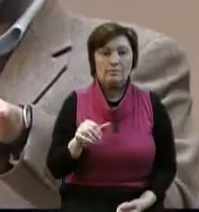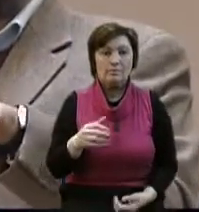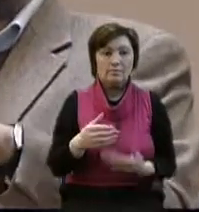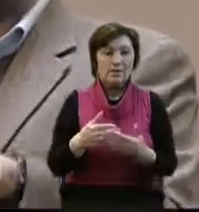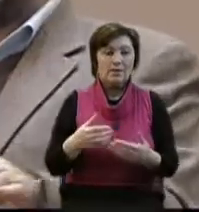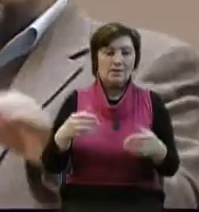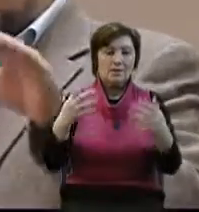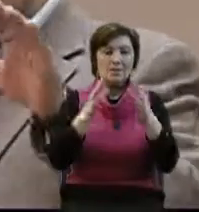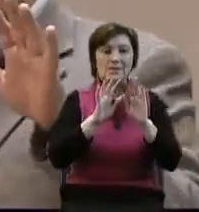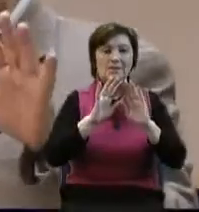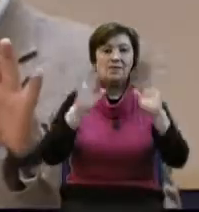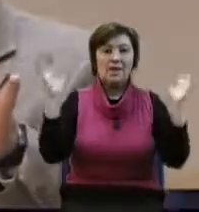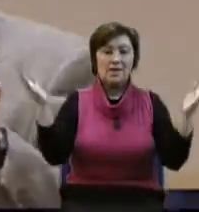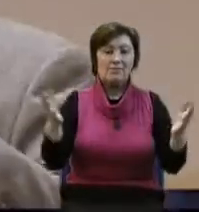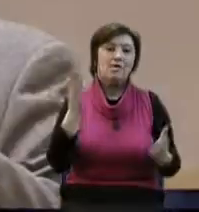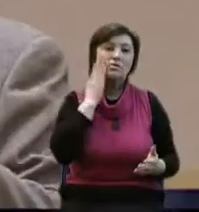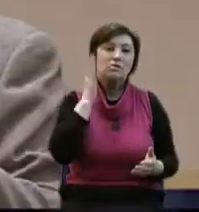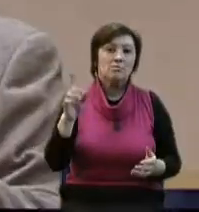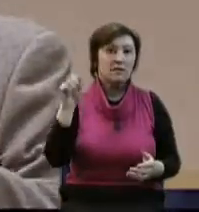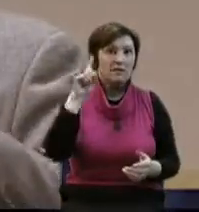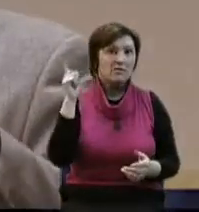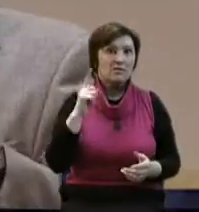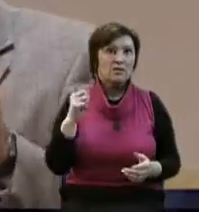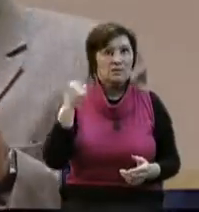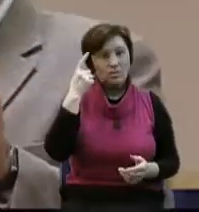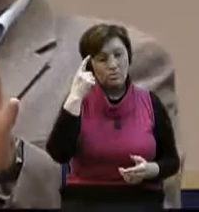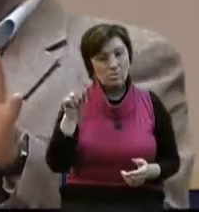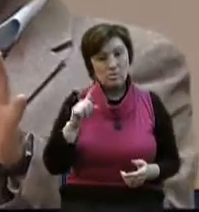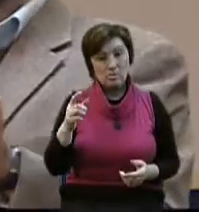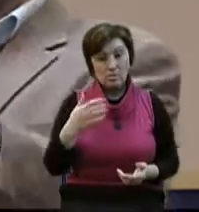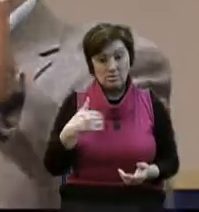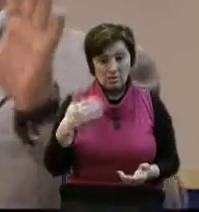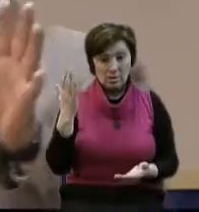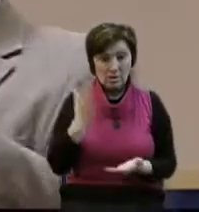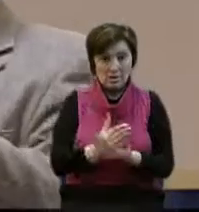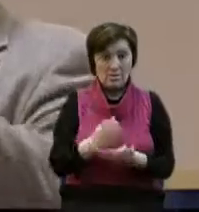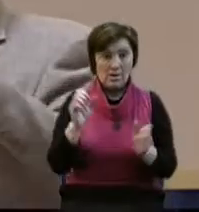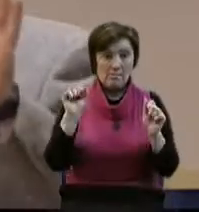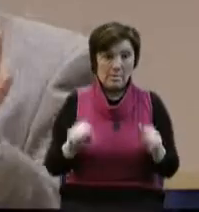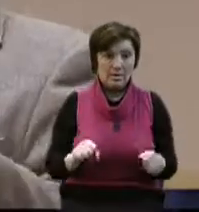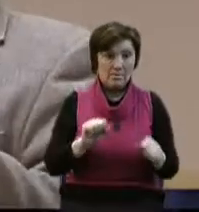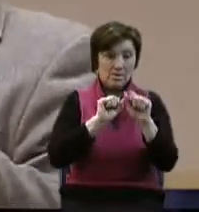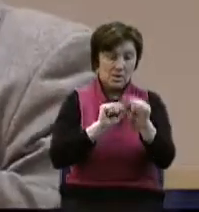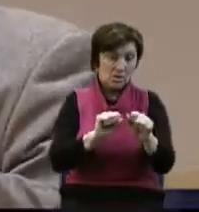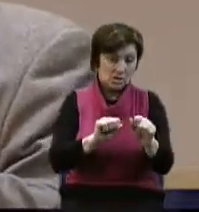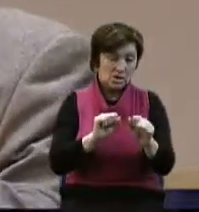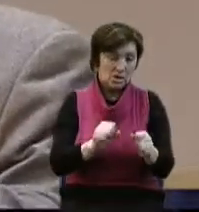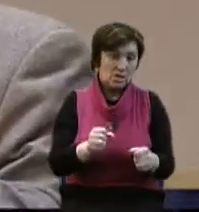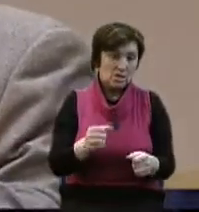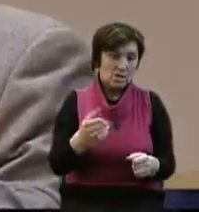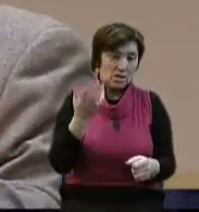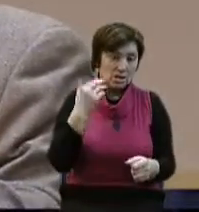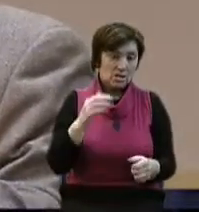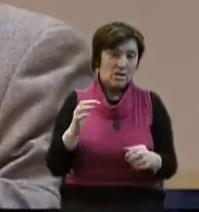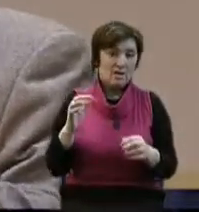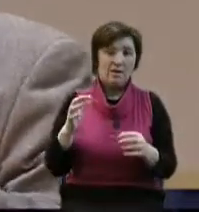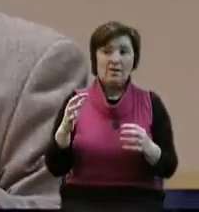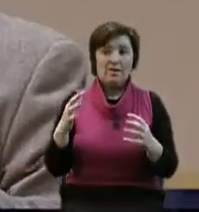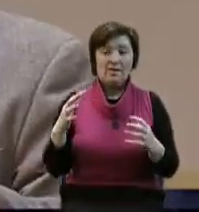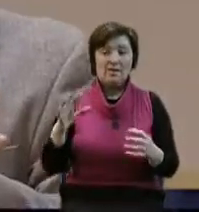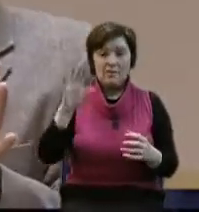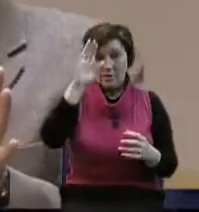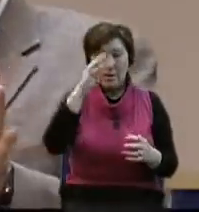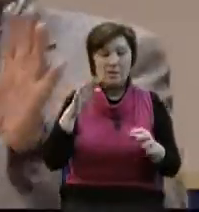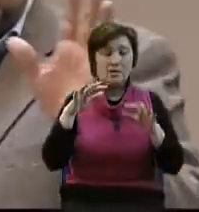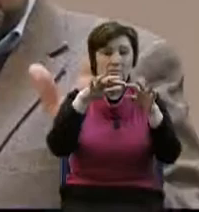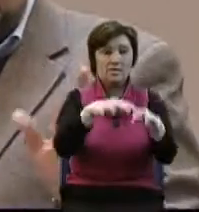Иерусалима. И евреи думали так: мы имеем право защищаться и обороняться, когда они на нас нападают. Но так